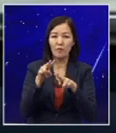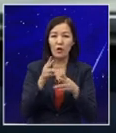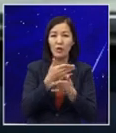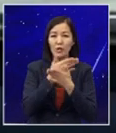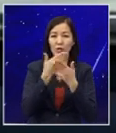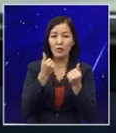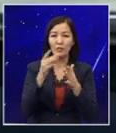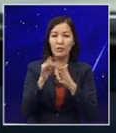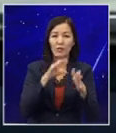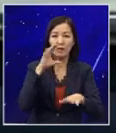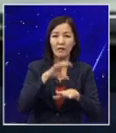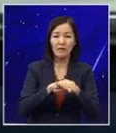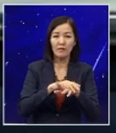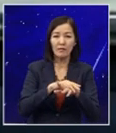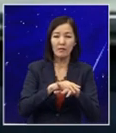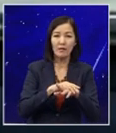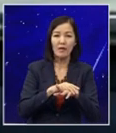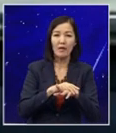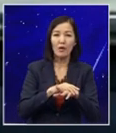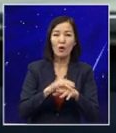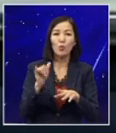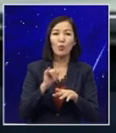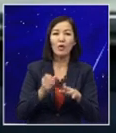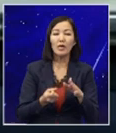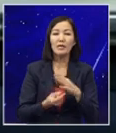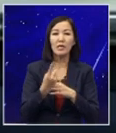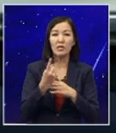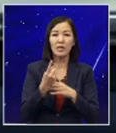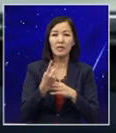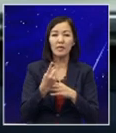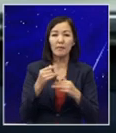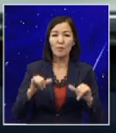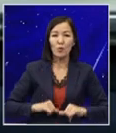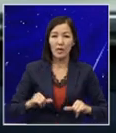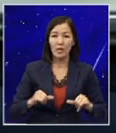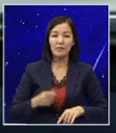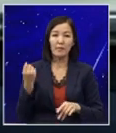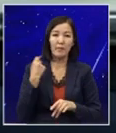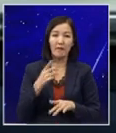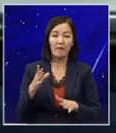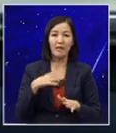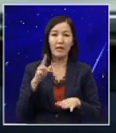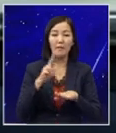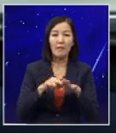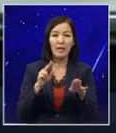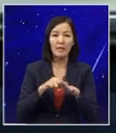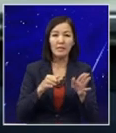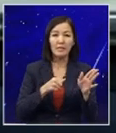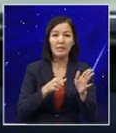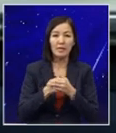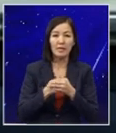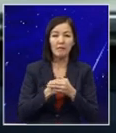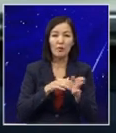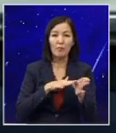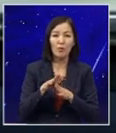тут же поймали и отвезли в вытрезвитель, куда изначально и везли за мелкое хулиганство в пьяном виде. Полицейских, не закрывших